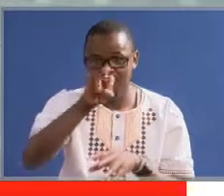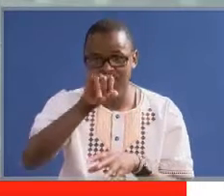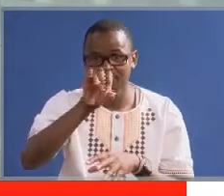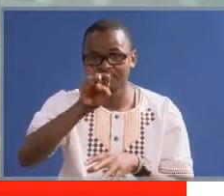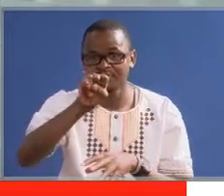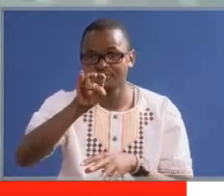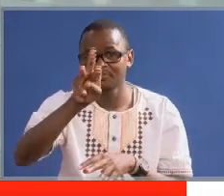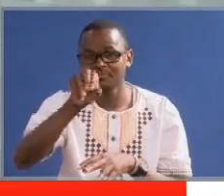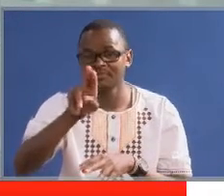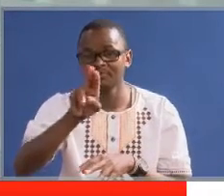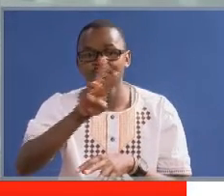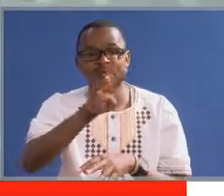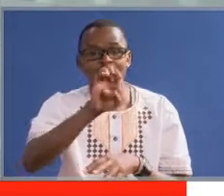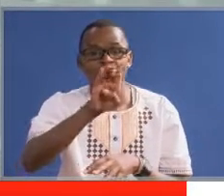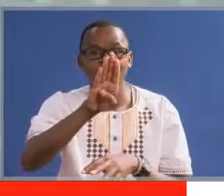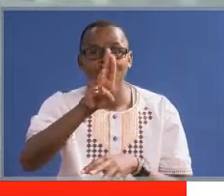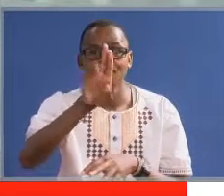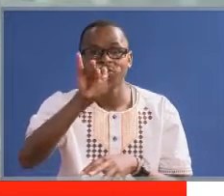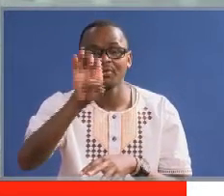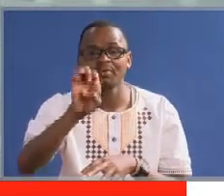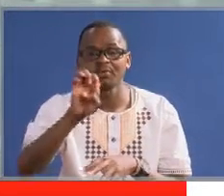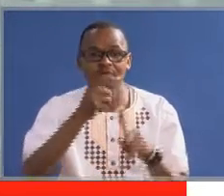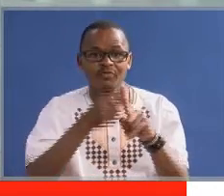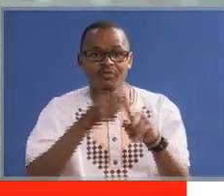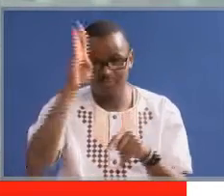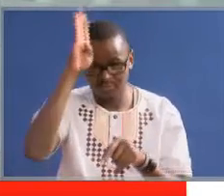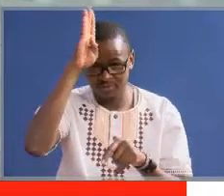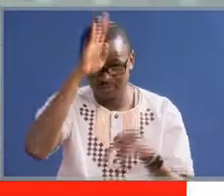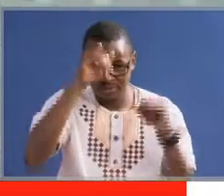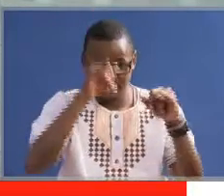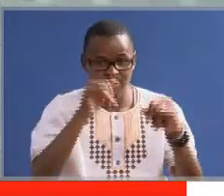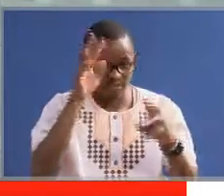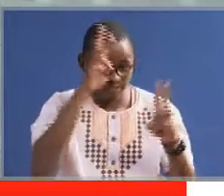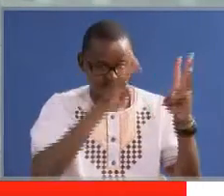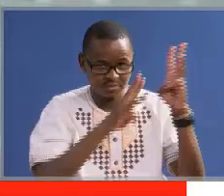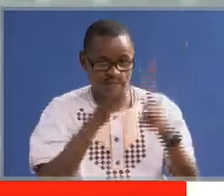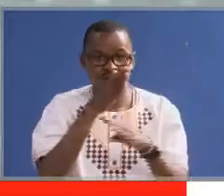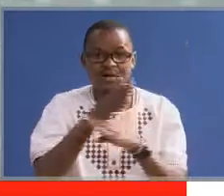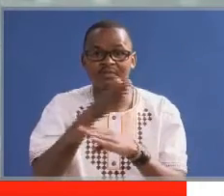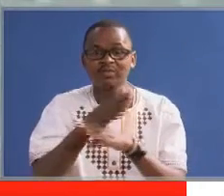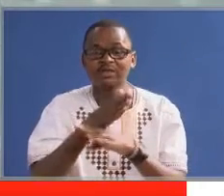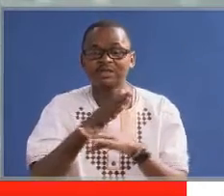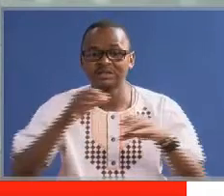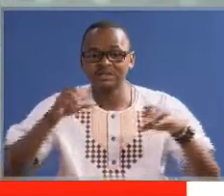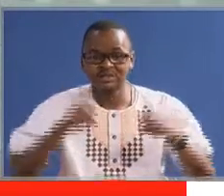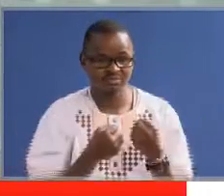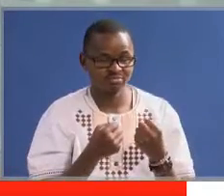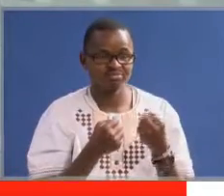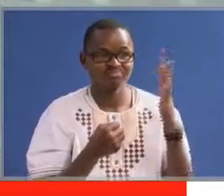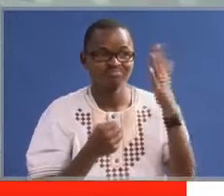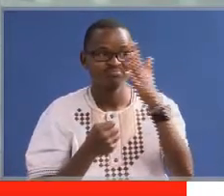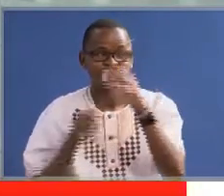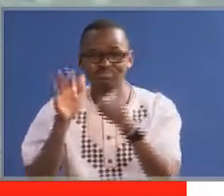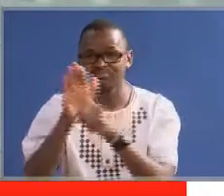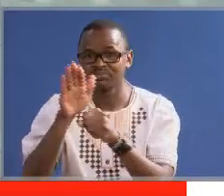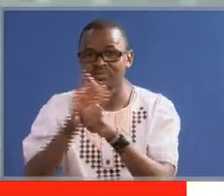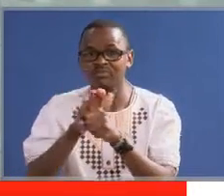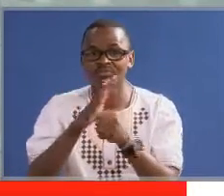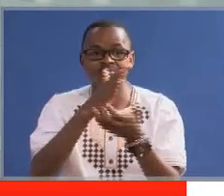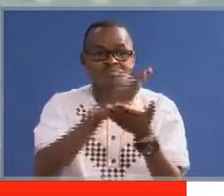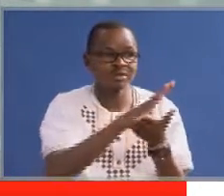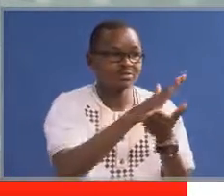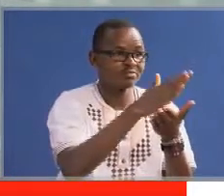Isihu eneo bunge la Webuye Magharibi katika kaunti ya Bungoma inaishi kwa hofu baada ya radi kupasua mti mkubwa vipande